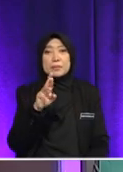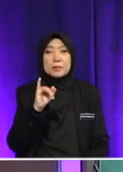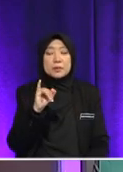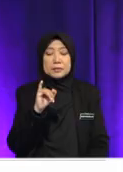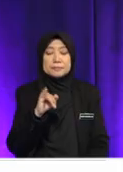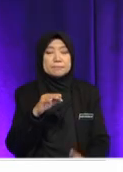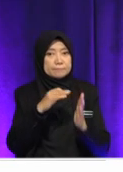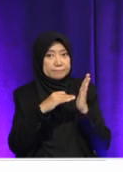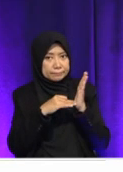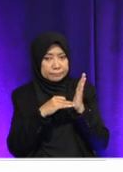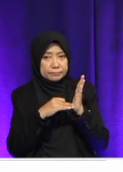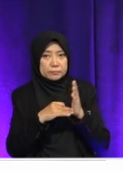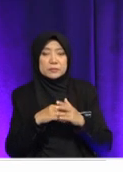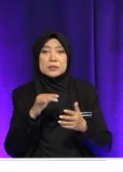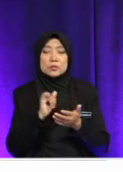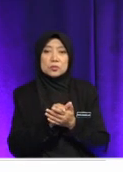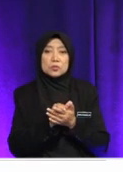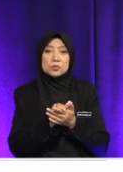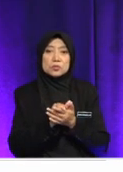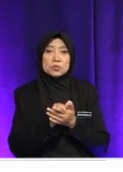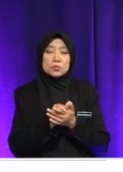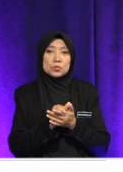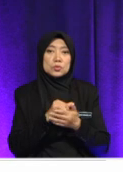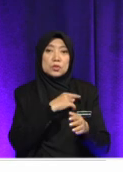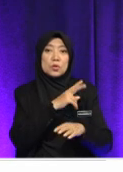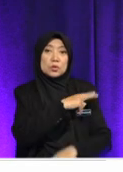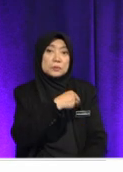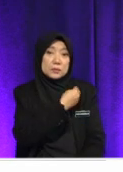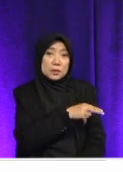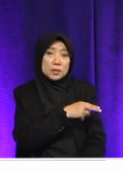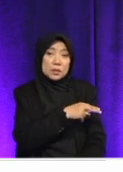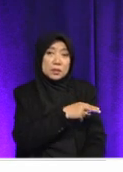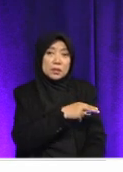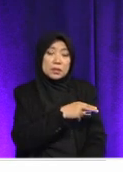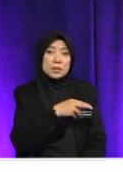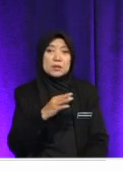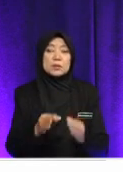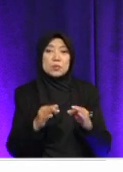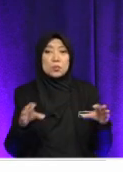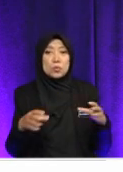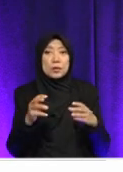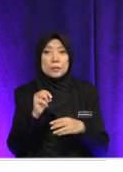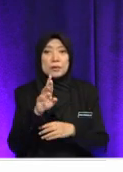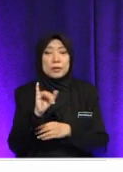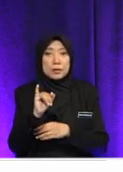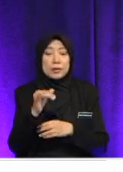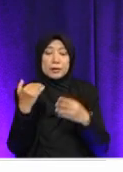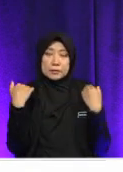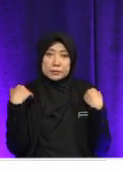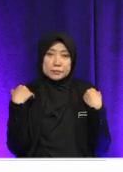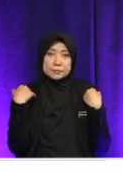rizonen magnetic ah so ya ini kalau kita apa pergi dari kaospital Oke dalam pembuatan MRI ini ada